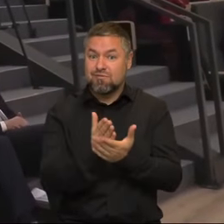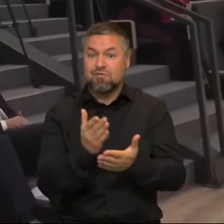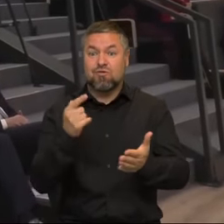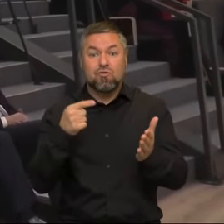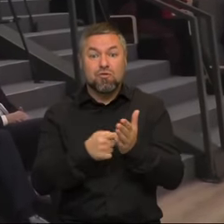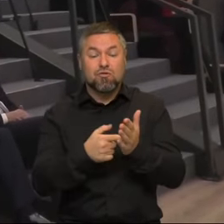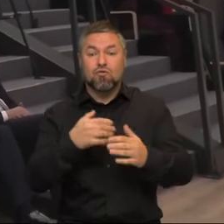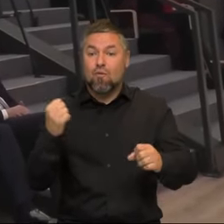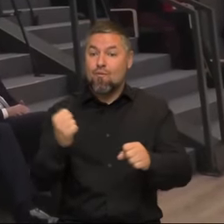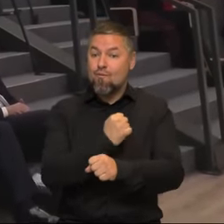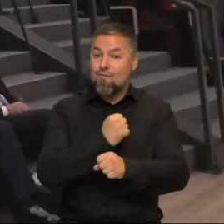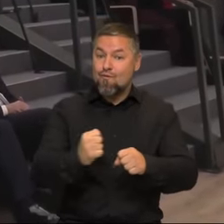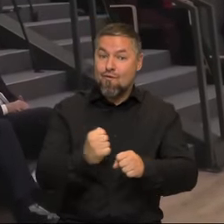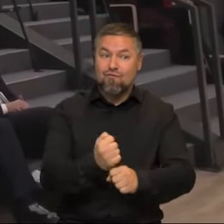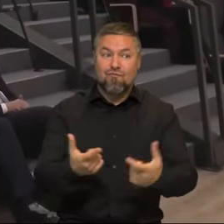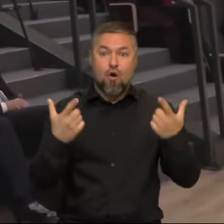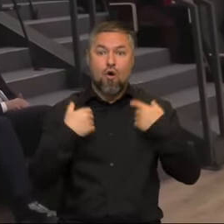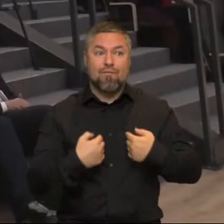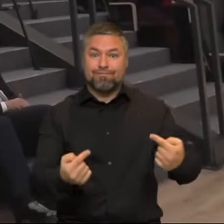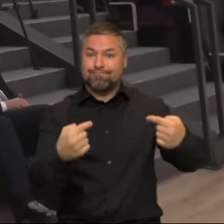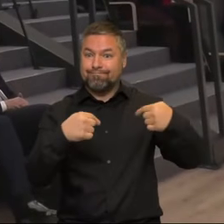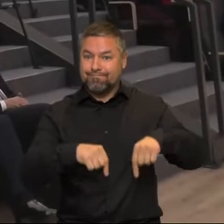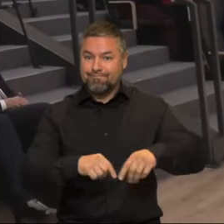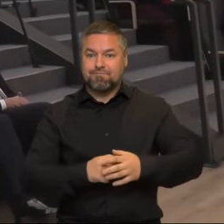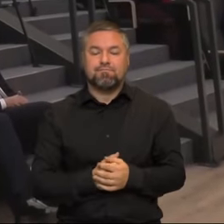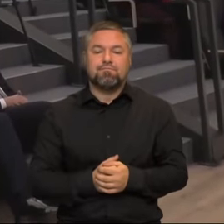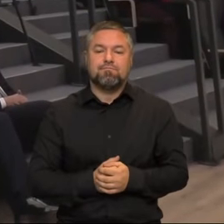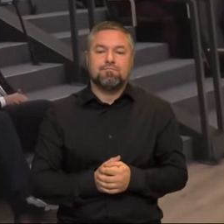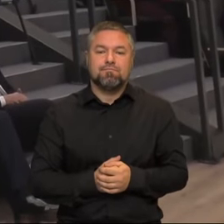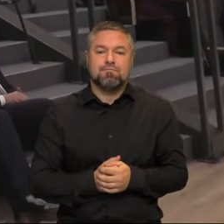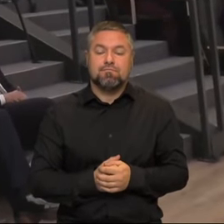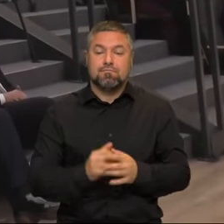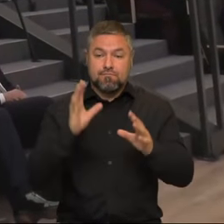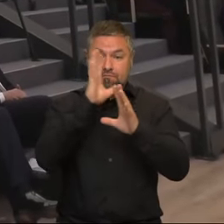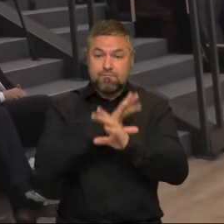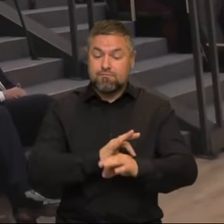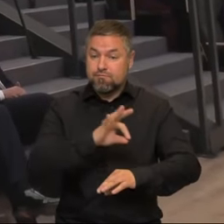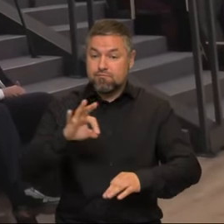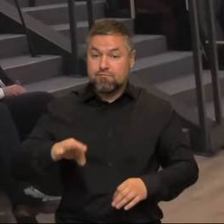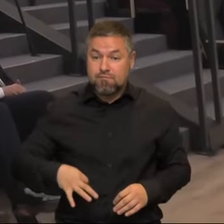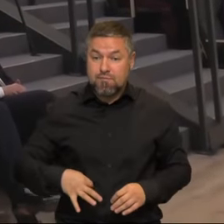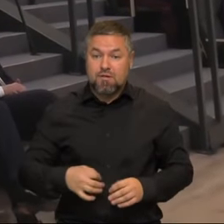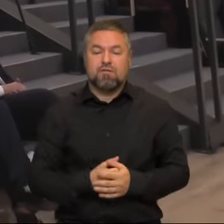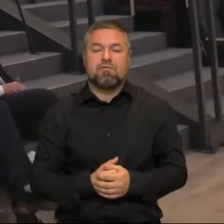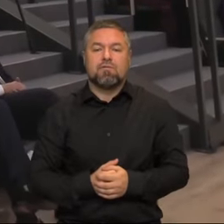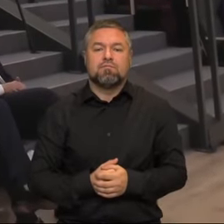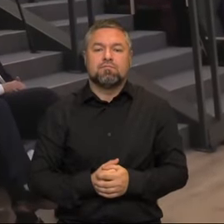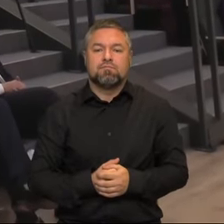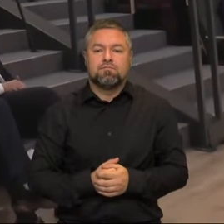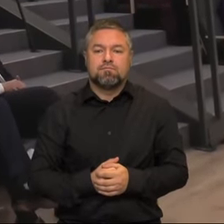którzy potwierdzili swoją obecność. Szanowni Państwo,